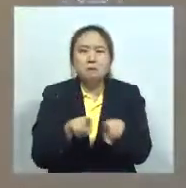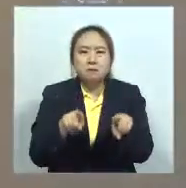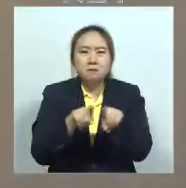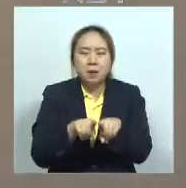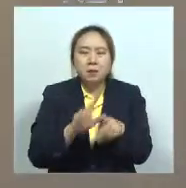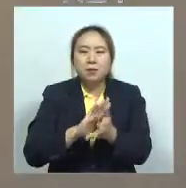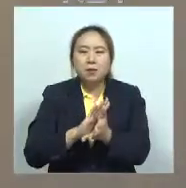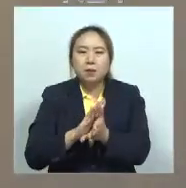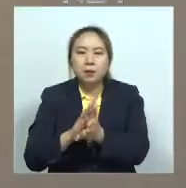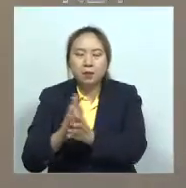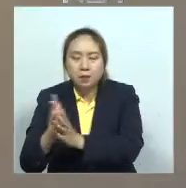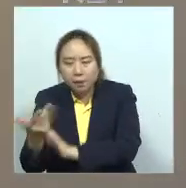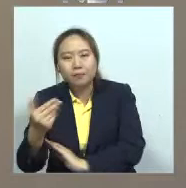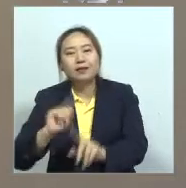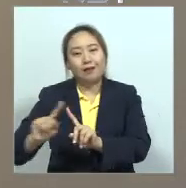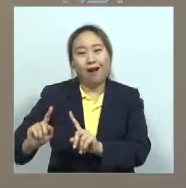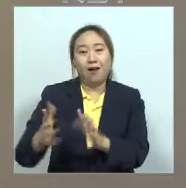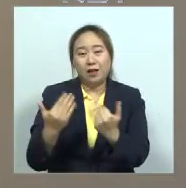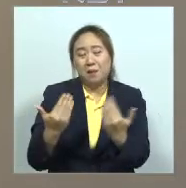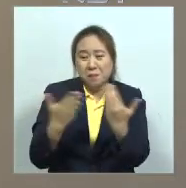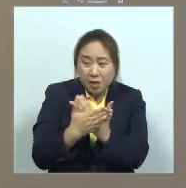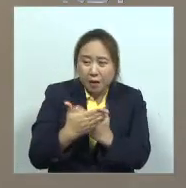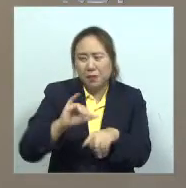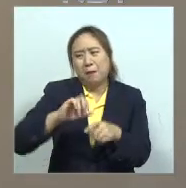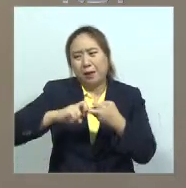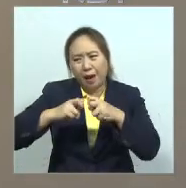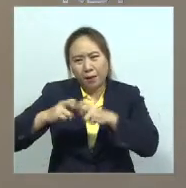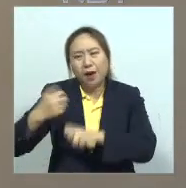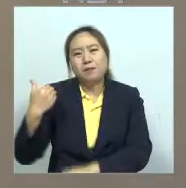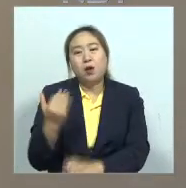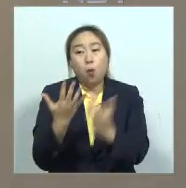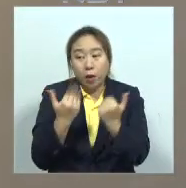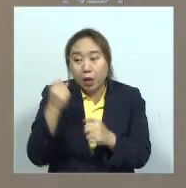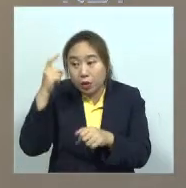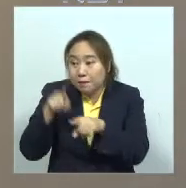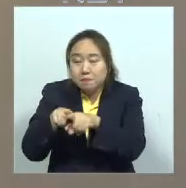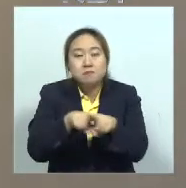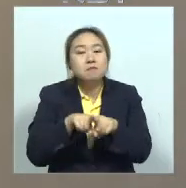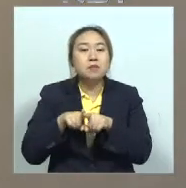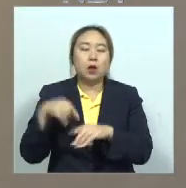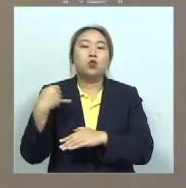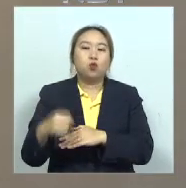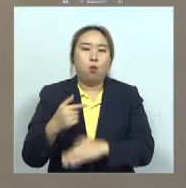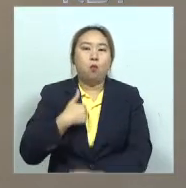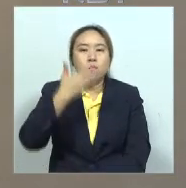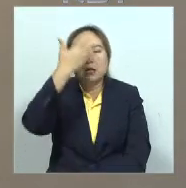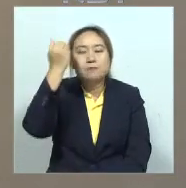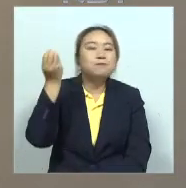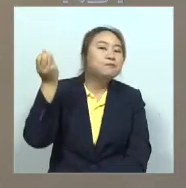ดาอะไรที่เปลี่ยนแปลงบางทีมันก็มีปัญหานะวันนี้ก็เข้าใจตรงกันแล้วก็จบนะผมก็ลืมไปแล้วล่ะ